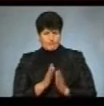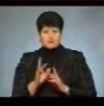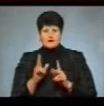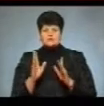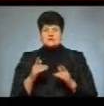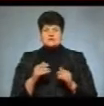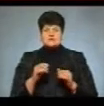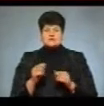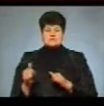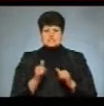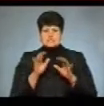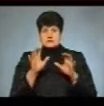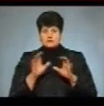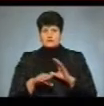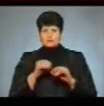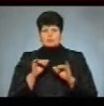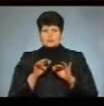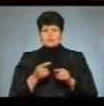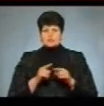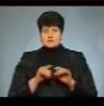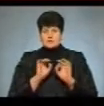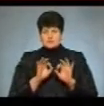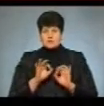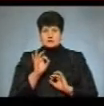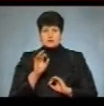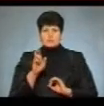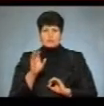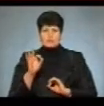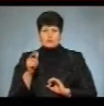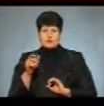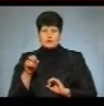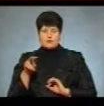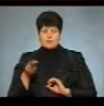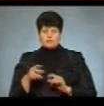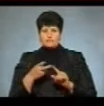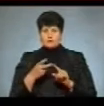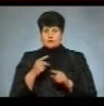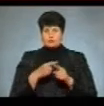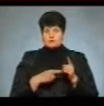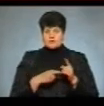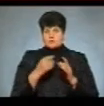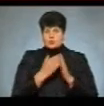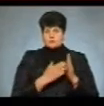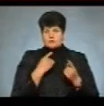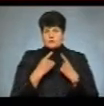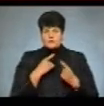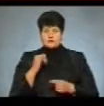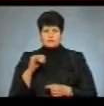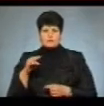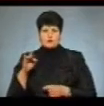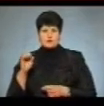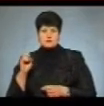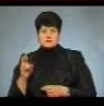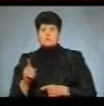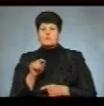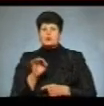забезпечуватимуть законність виборчого процесу? Про це розповість Олександр Богомол. В другій половині програми ми говоритимемо з Ігорем Проциком про те, що